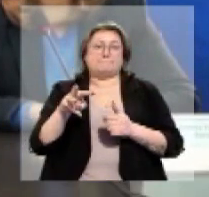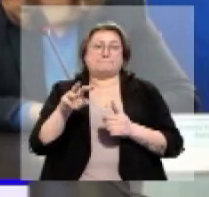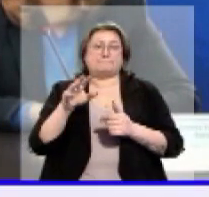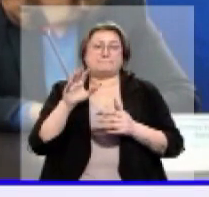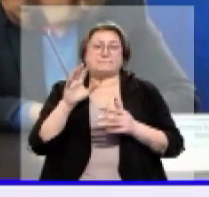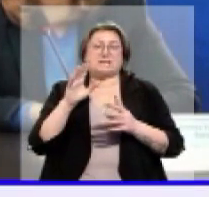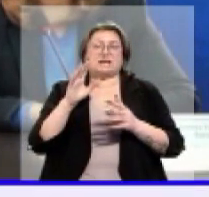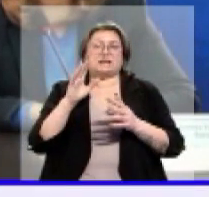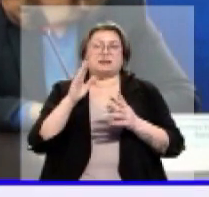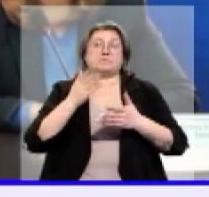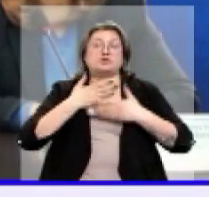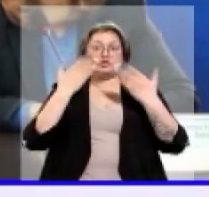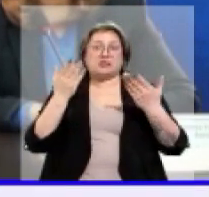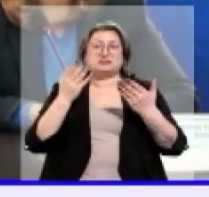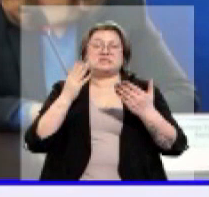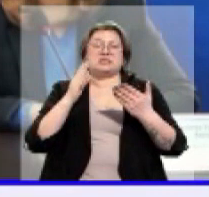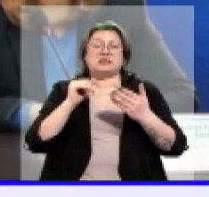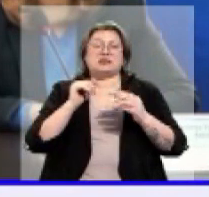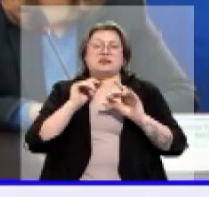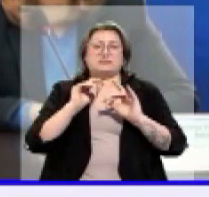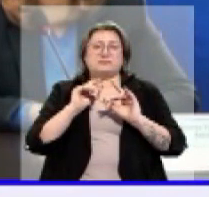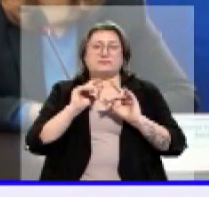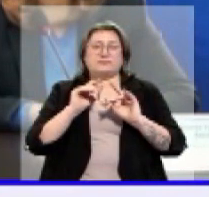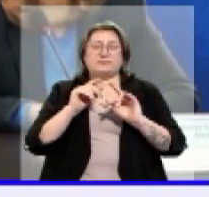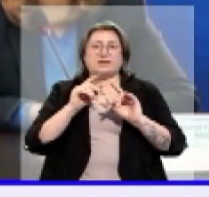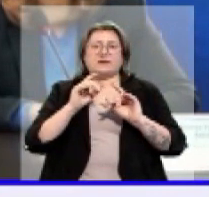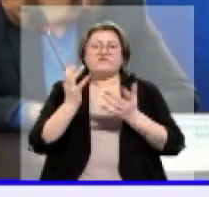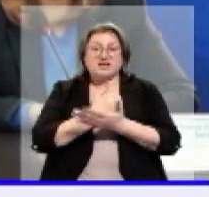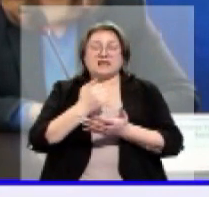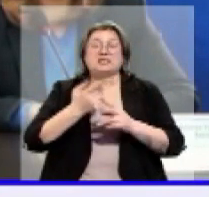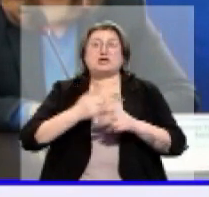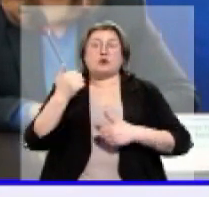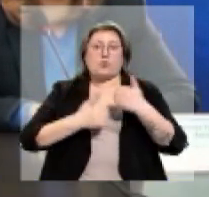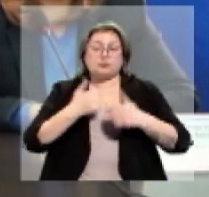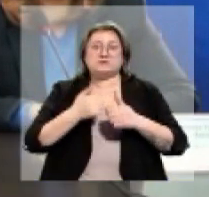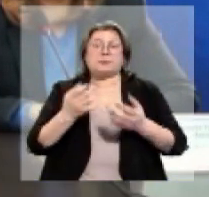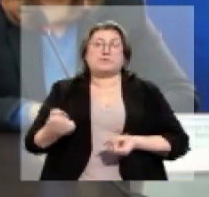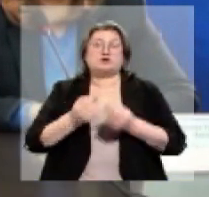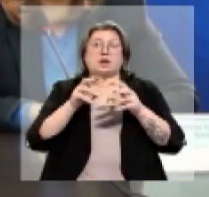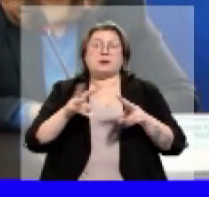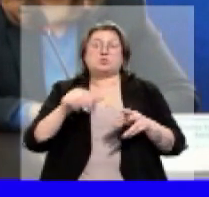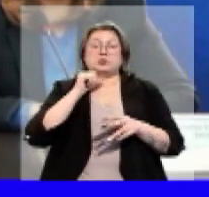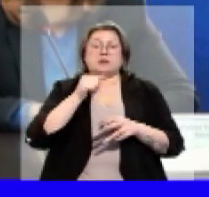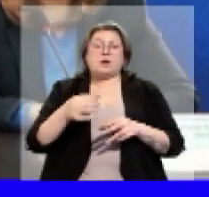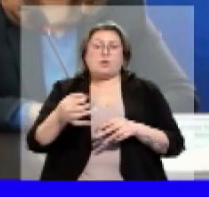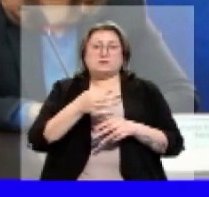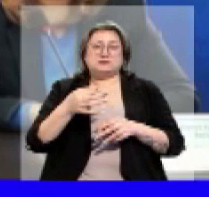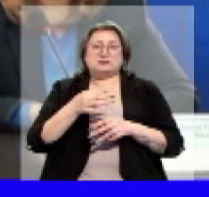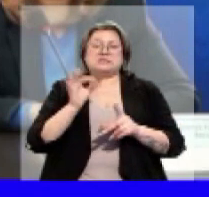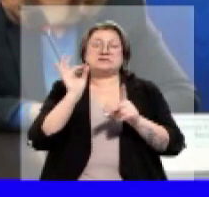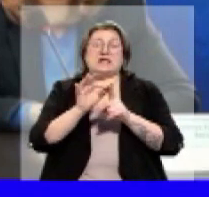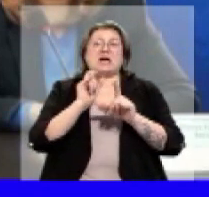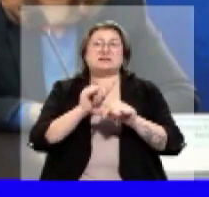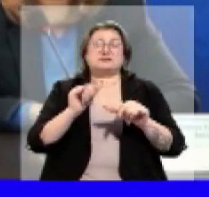есть, значит, прочитать и выиграть. Данный конкурс проводится при поддержке акимата Кустанайской области с